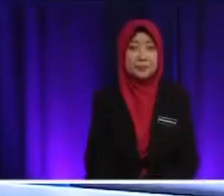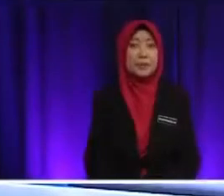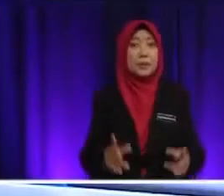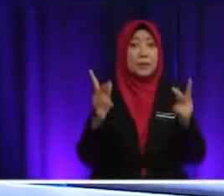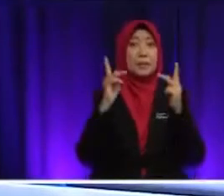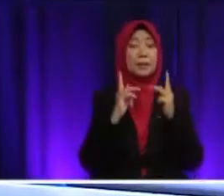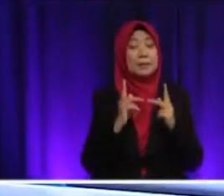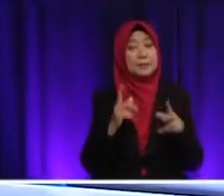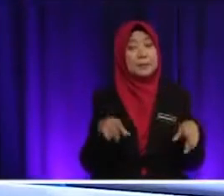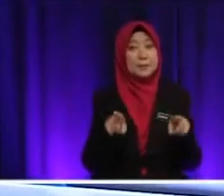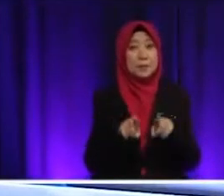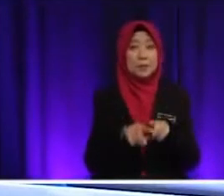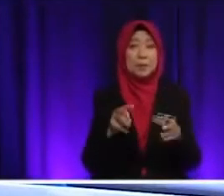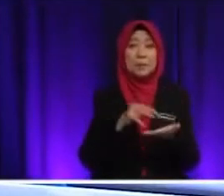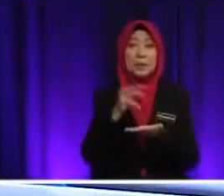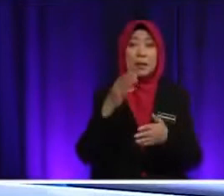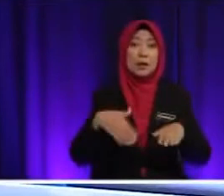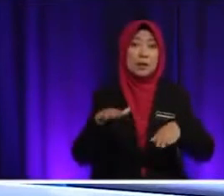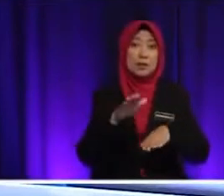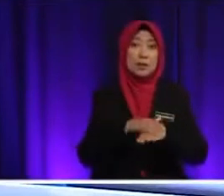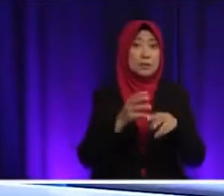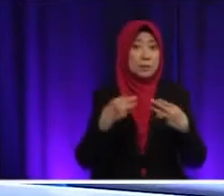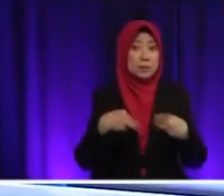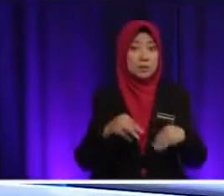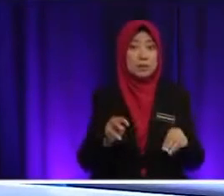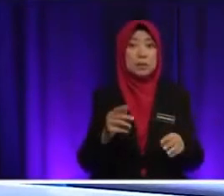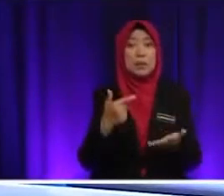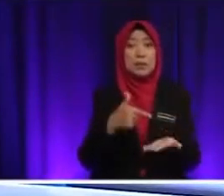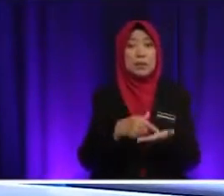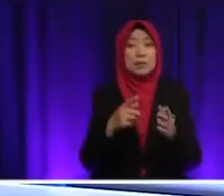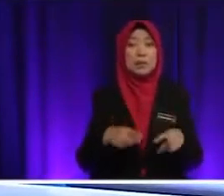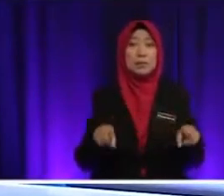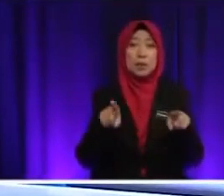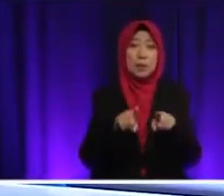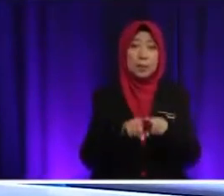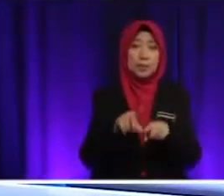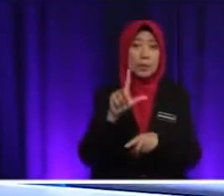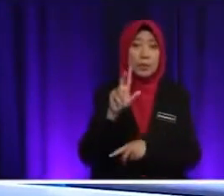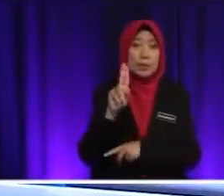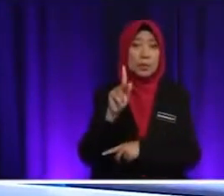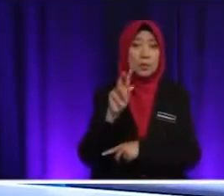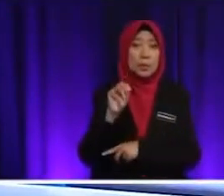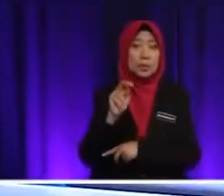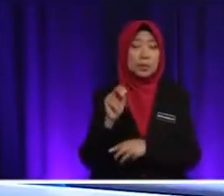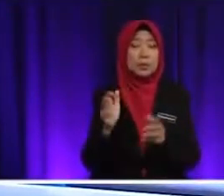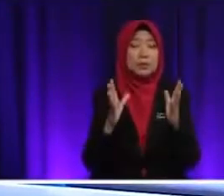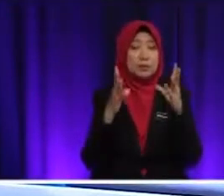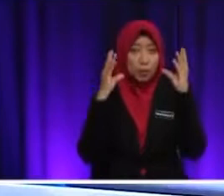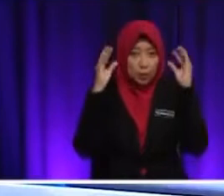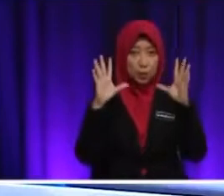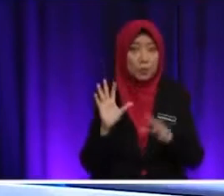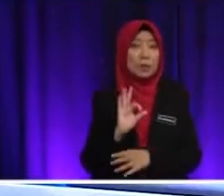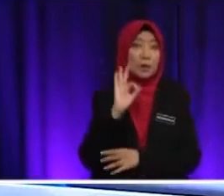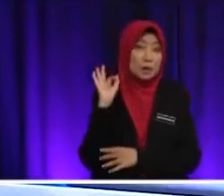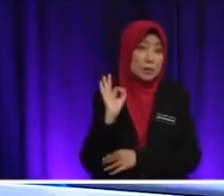Kembali bersua dalam Menengah Atas, masih lagi bersama dengan saya Lokman Hakim, juga jurubahasa isyarat kita Cikgu Nur Farazilah binti